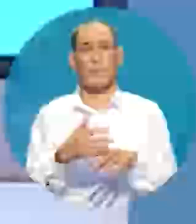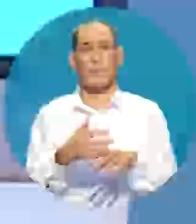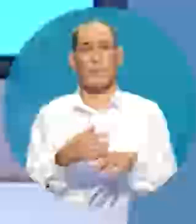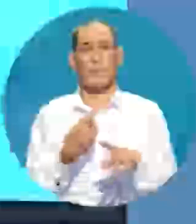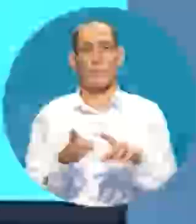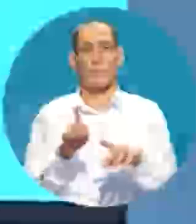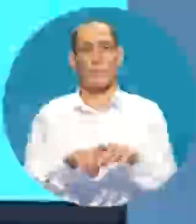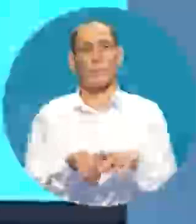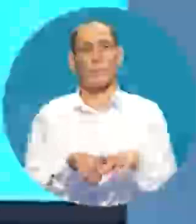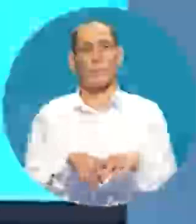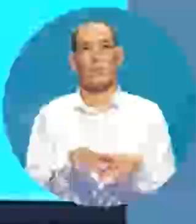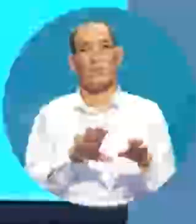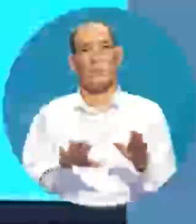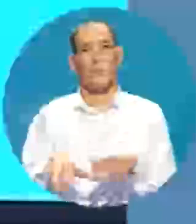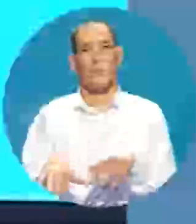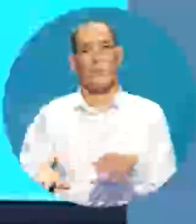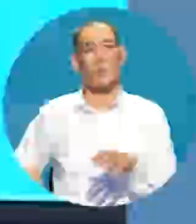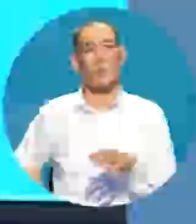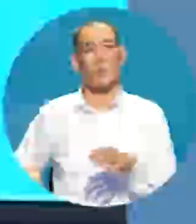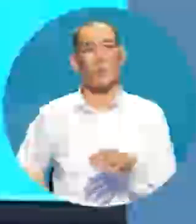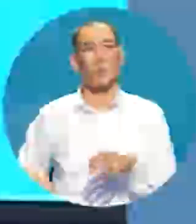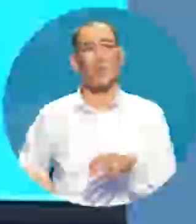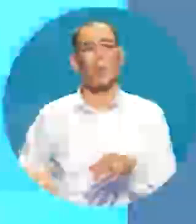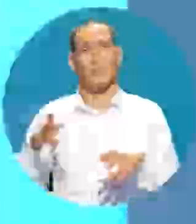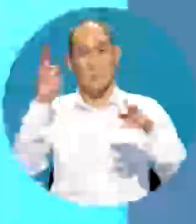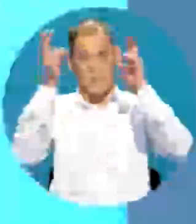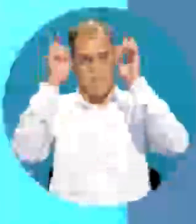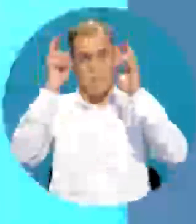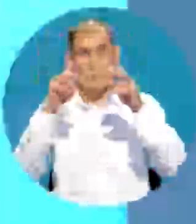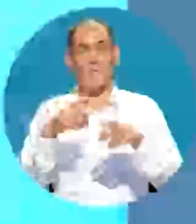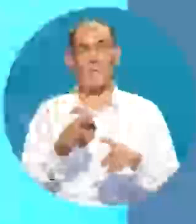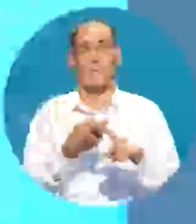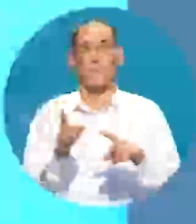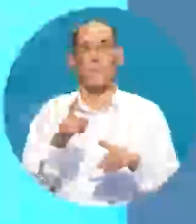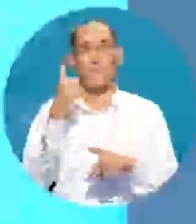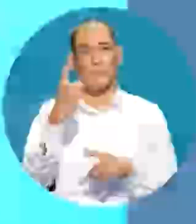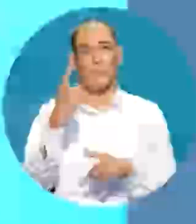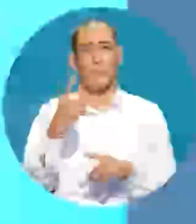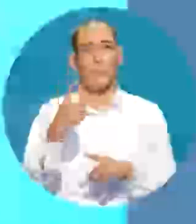Hem keyingi koyanın suretin Bir barmağımızın jardeminde istesek boladı.